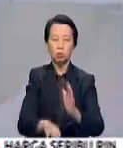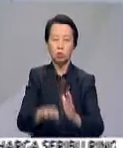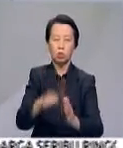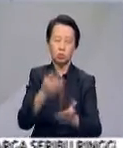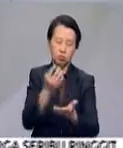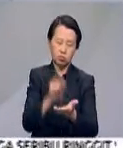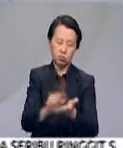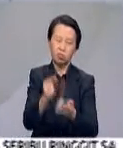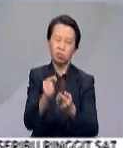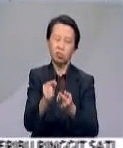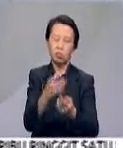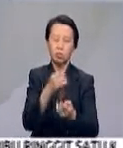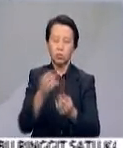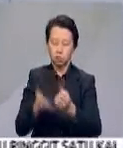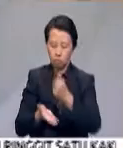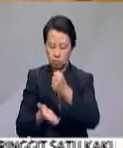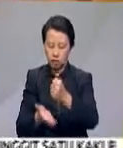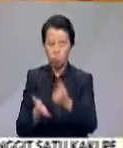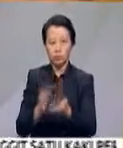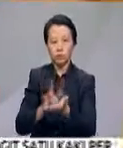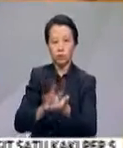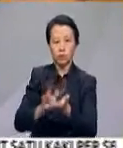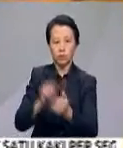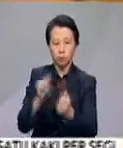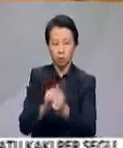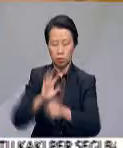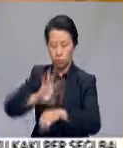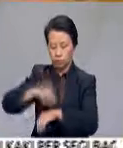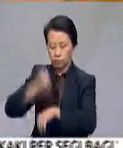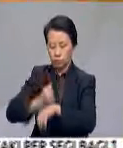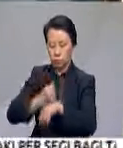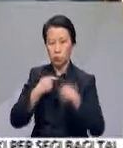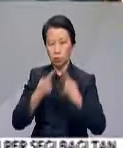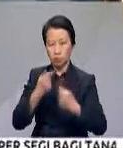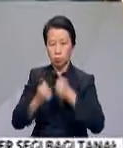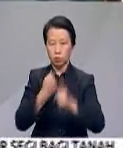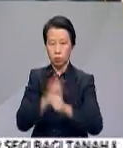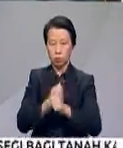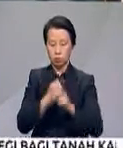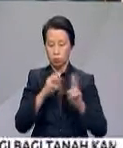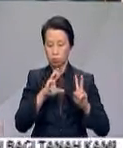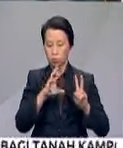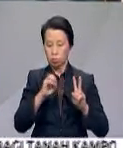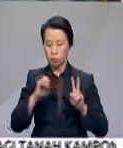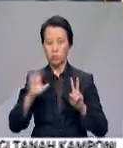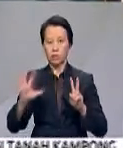berkemampuan melalui tabung bantuan perubatan yang ditubuhkan sejak tahun 2005.